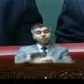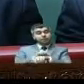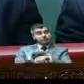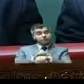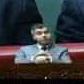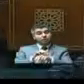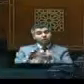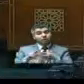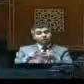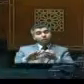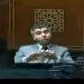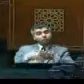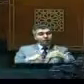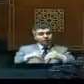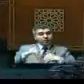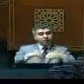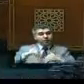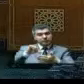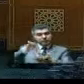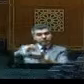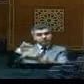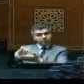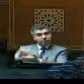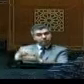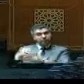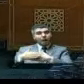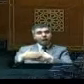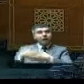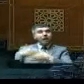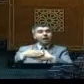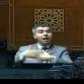الدولة وكذا تلك التي هي في الخواص